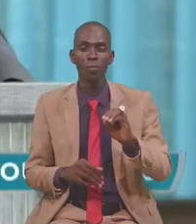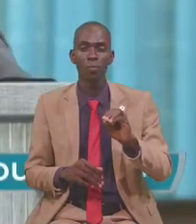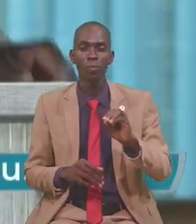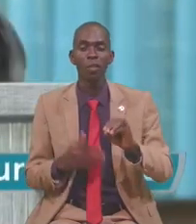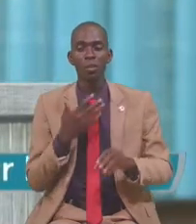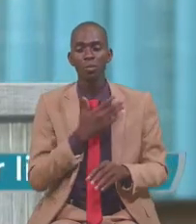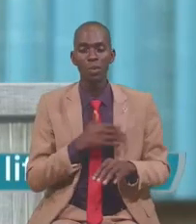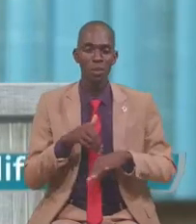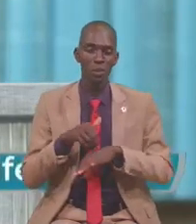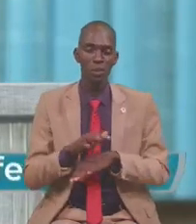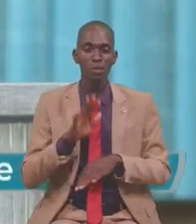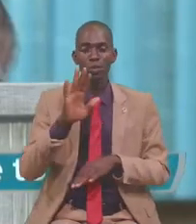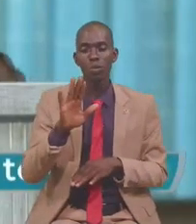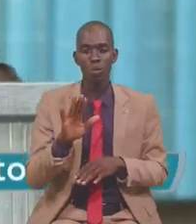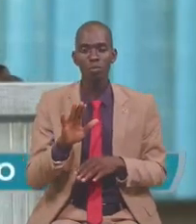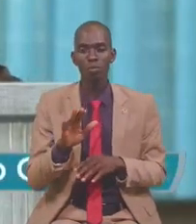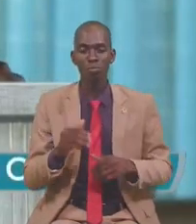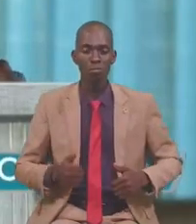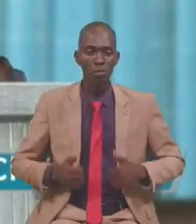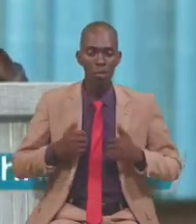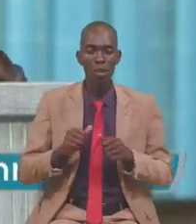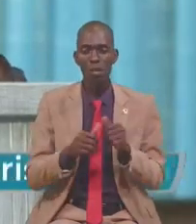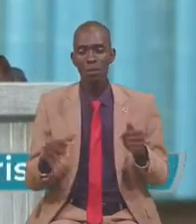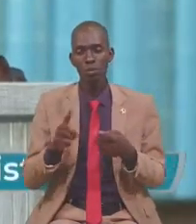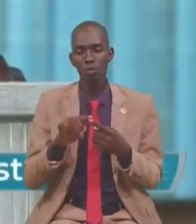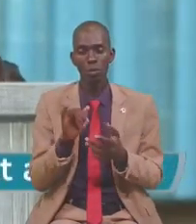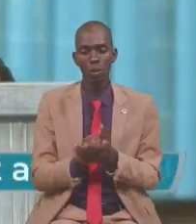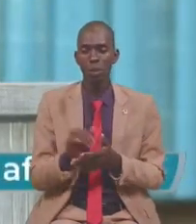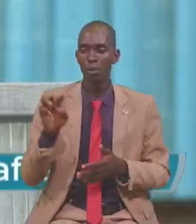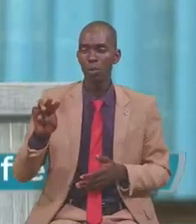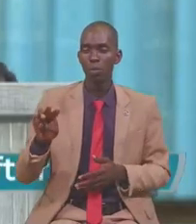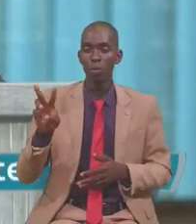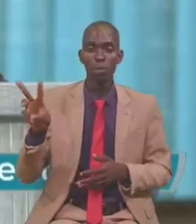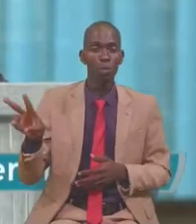89 60. Uniquement pour ceux qui sont en Zambie.